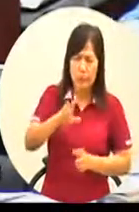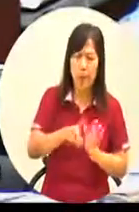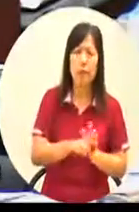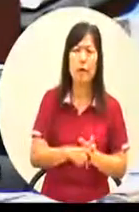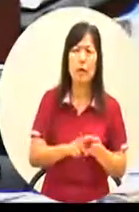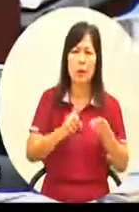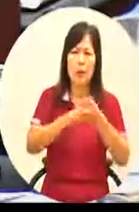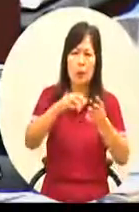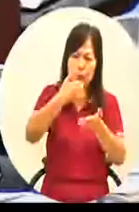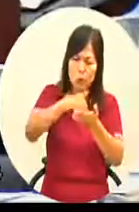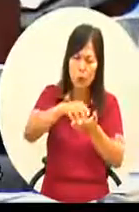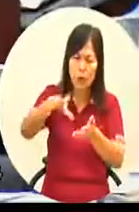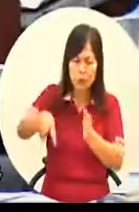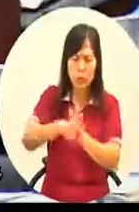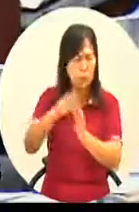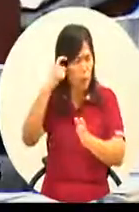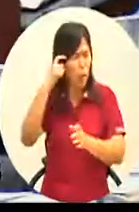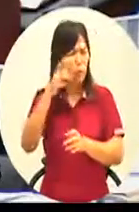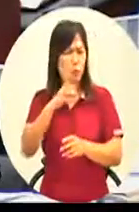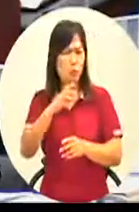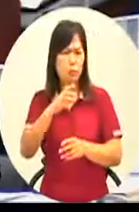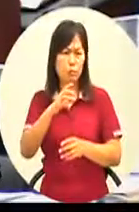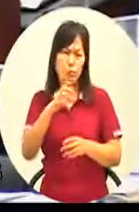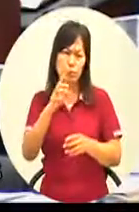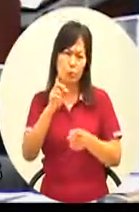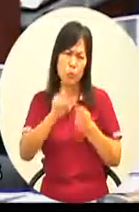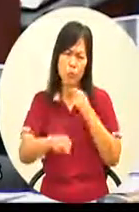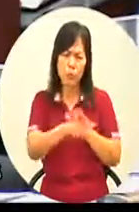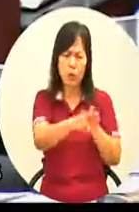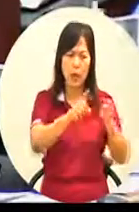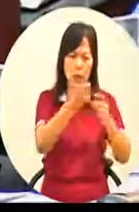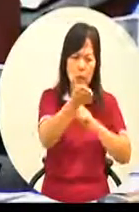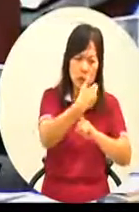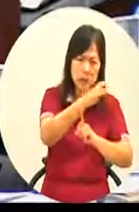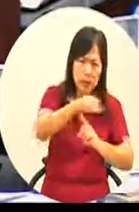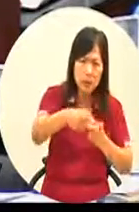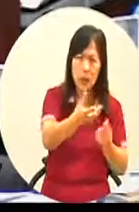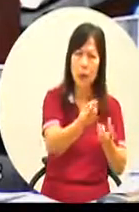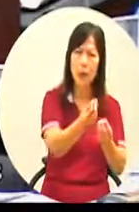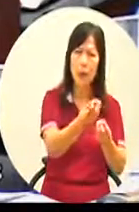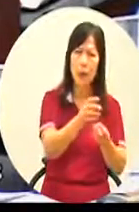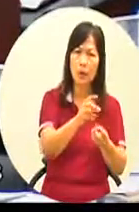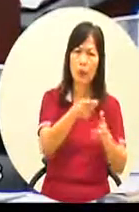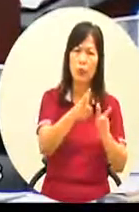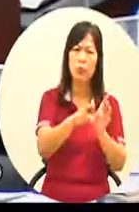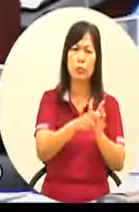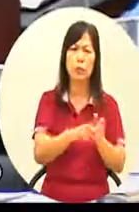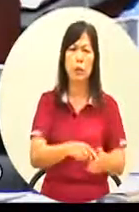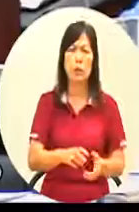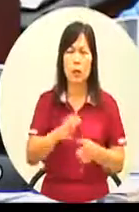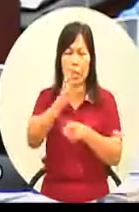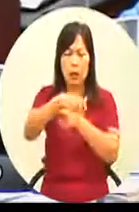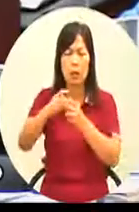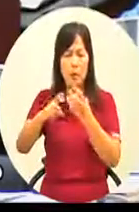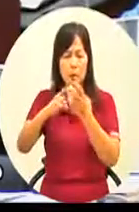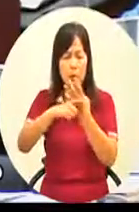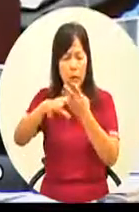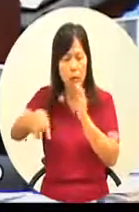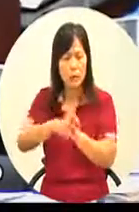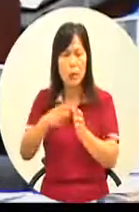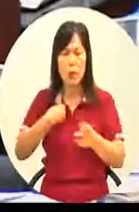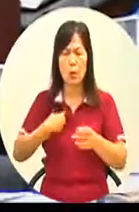计处好，伊讲无可能，基山灾遐大，无可能无半件。 农业局长阁好伊靠，我阁还没烧